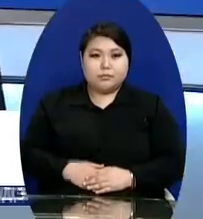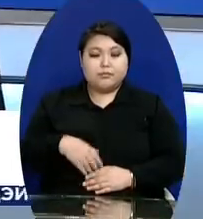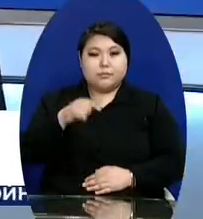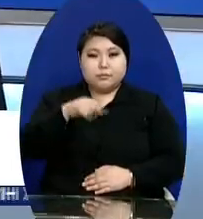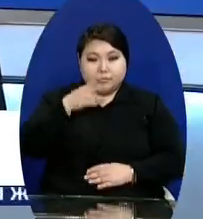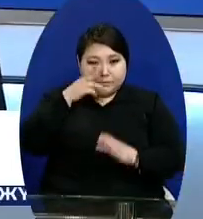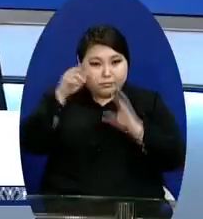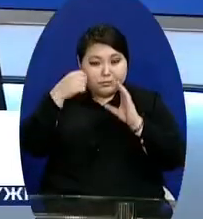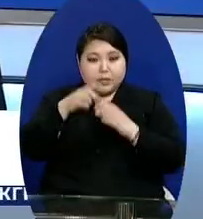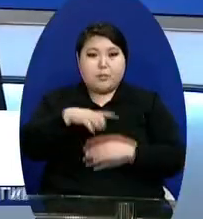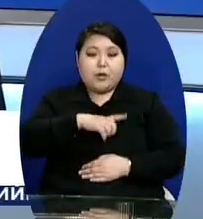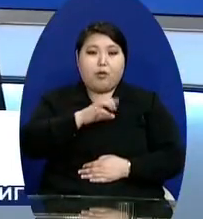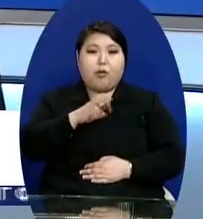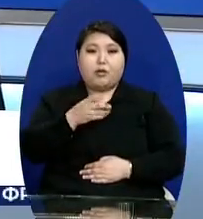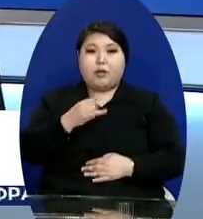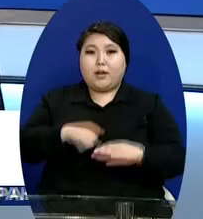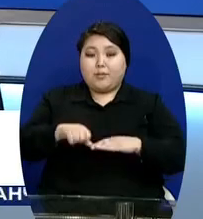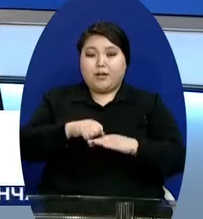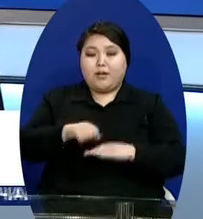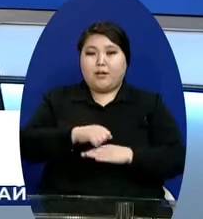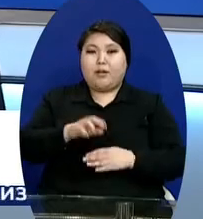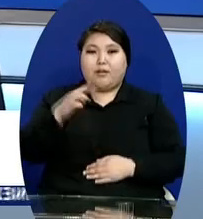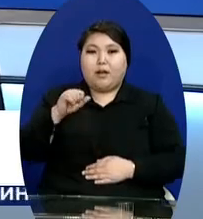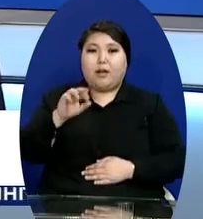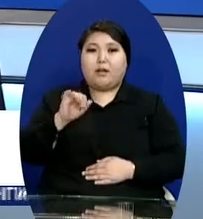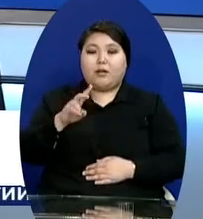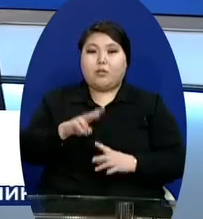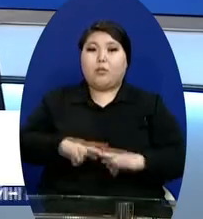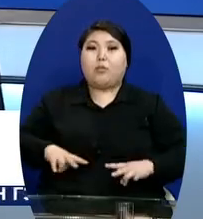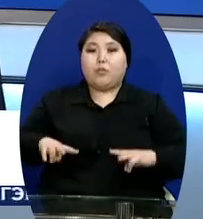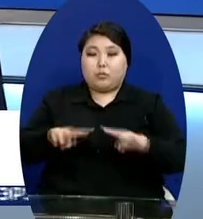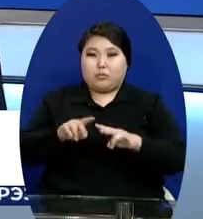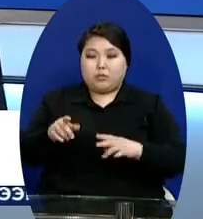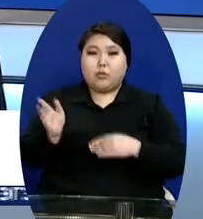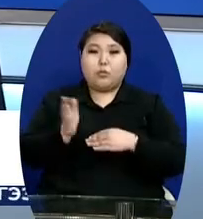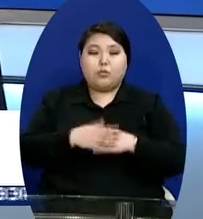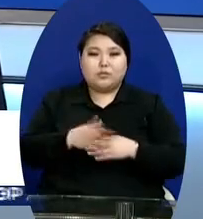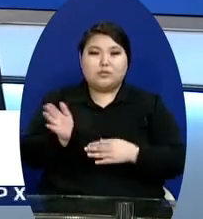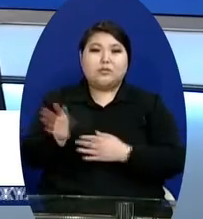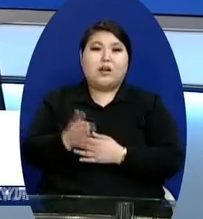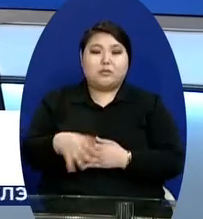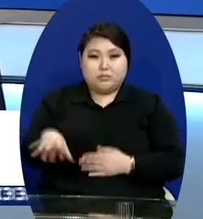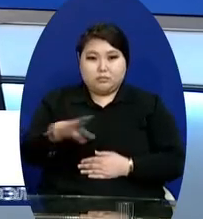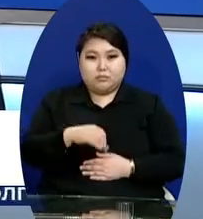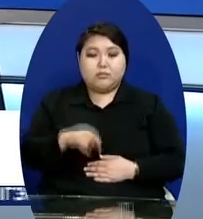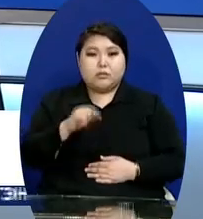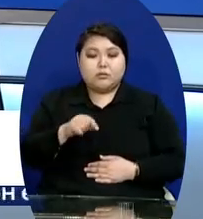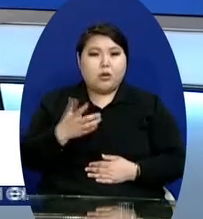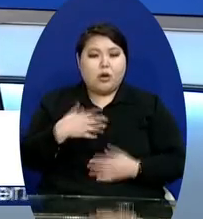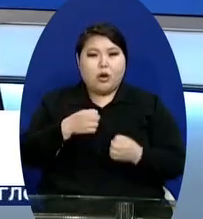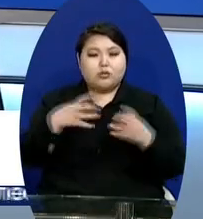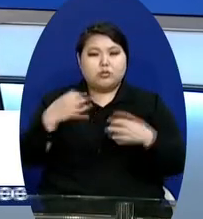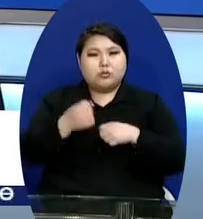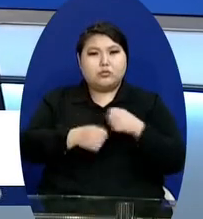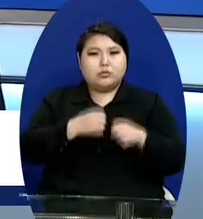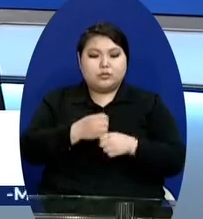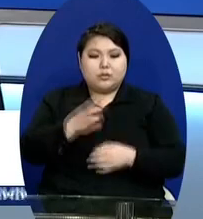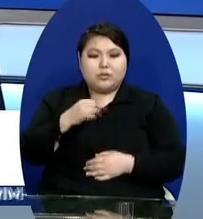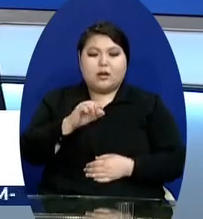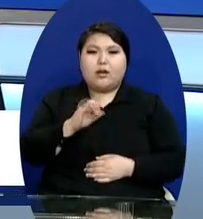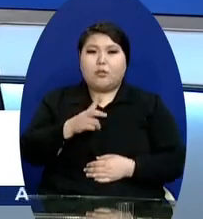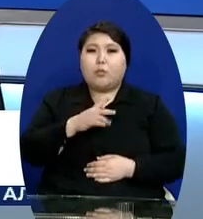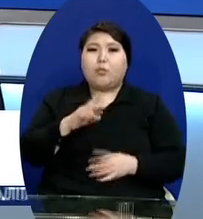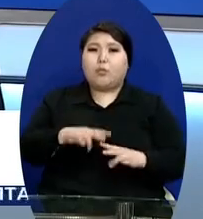Энэхүү төрөстэй Баян Улгийн аймагт орших Даян Нуур орчимд за хоргоцсон загасны дүр зураг. За энэ үйлдэл олон жилийн дунджаас Даян Нуур